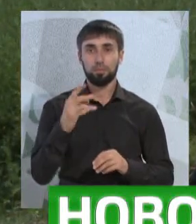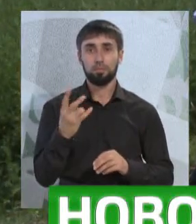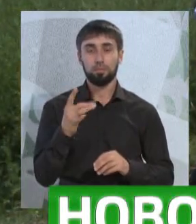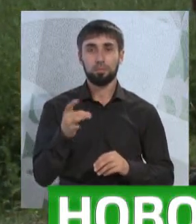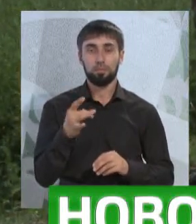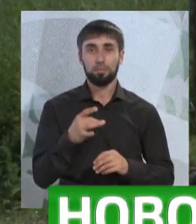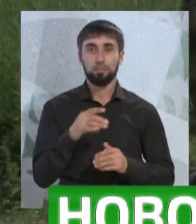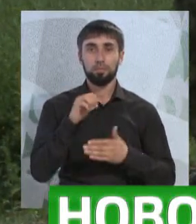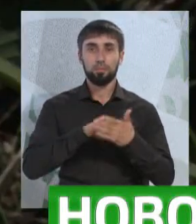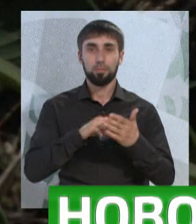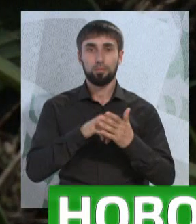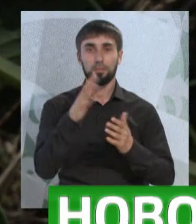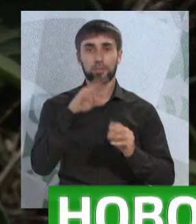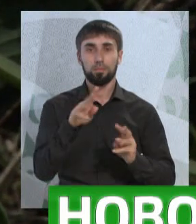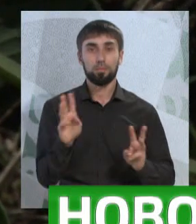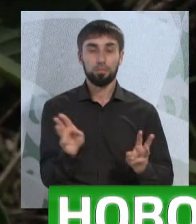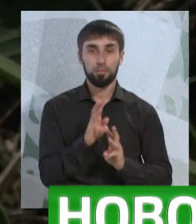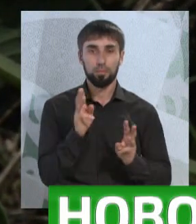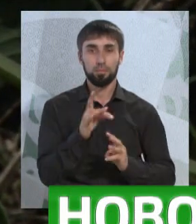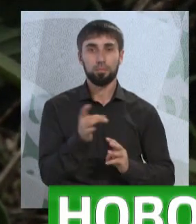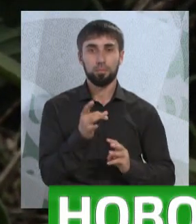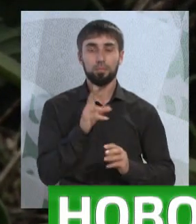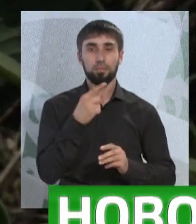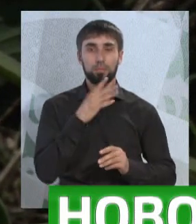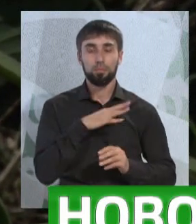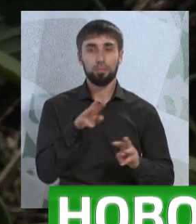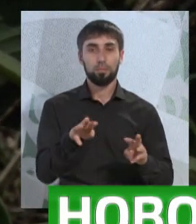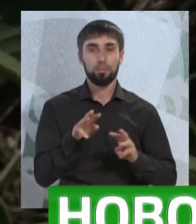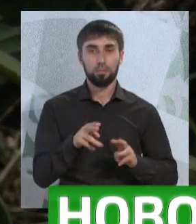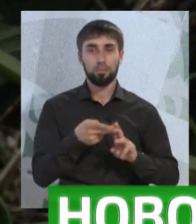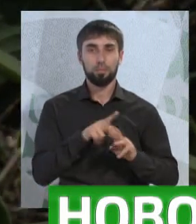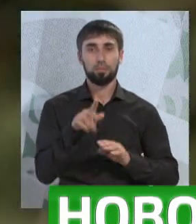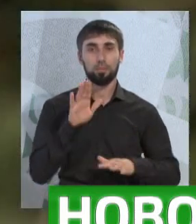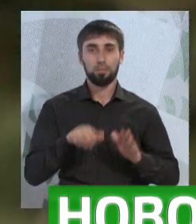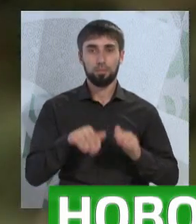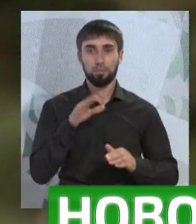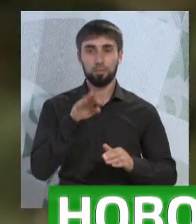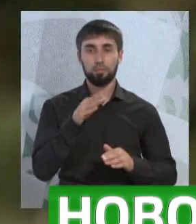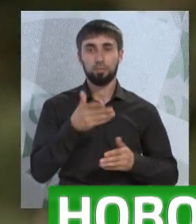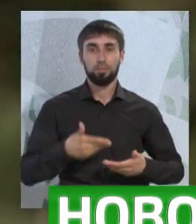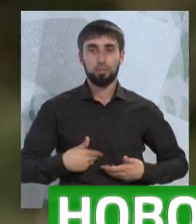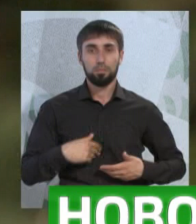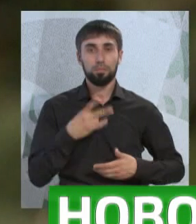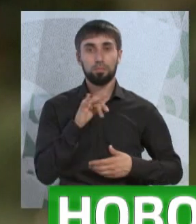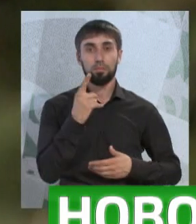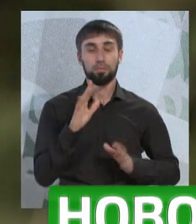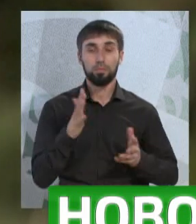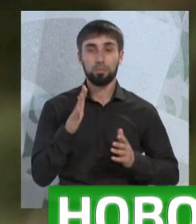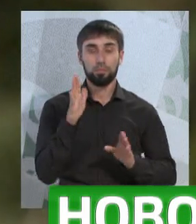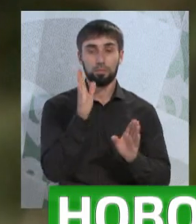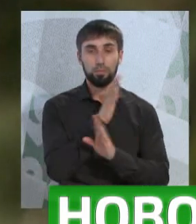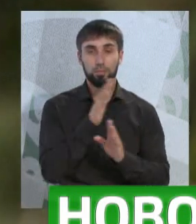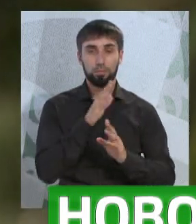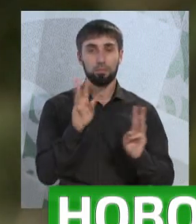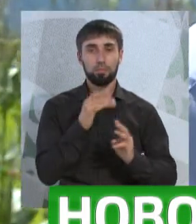Назрановском районах. Причины всех возгораний в лесных массивах республики, как отмечают в министерстве, это халатность жителей. Ни одного случая природного пожара у нас